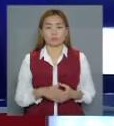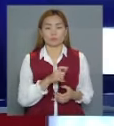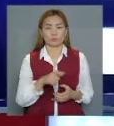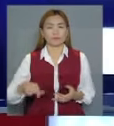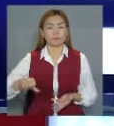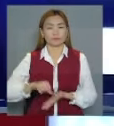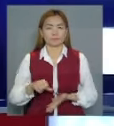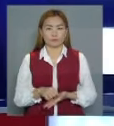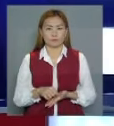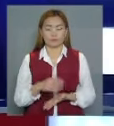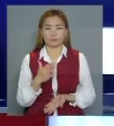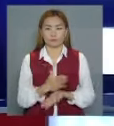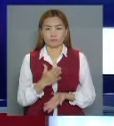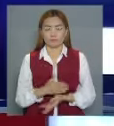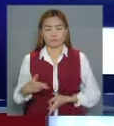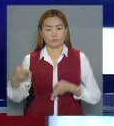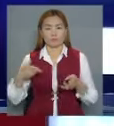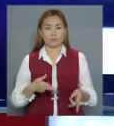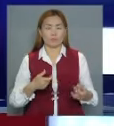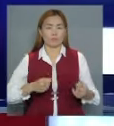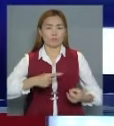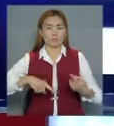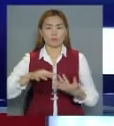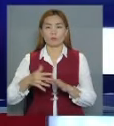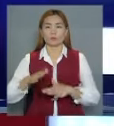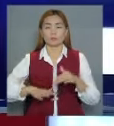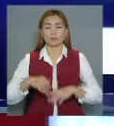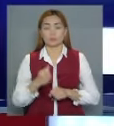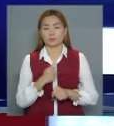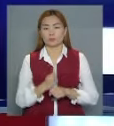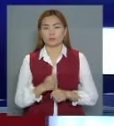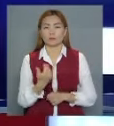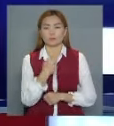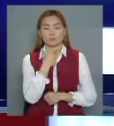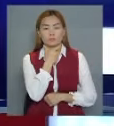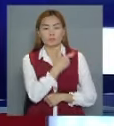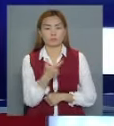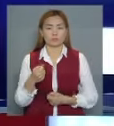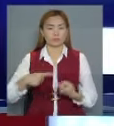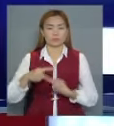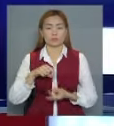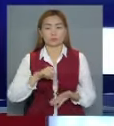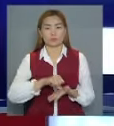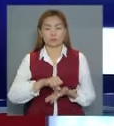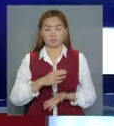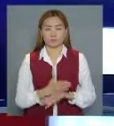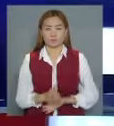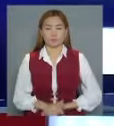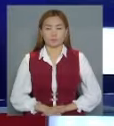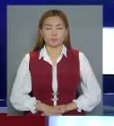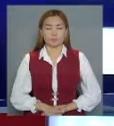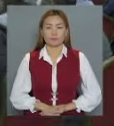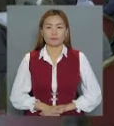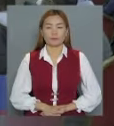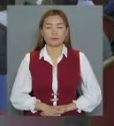бар. Олар сапар барысында өнеркәсіп және ауыл шаруашылығы кәсіпорындарын аралап бизнес-форумға қатысты.